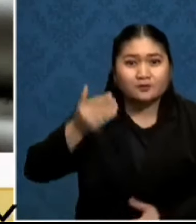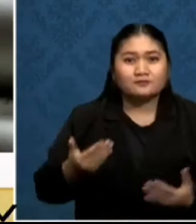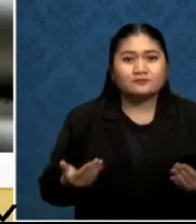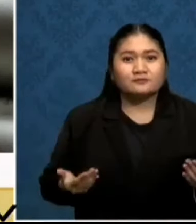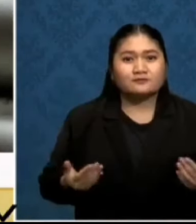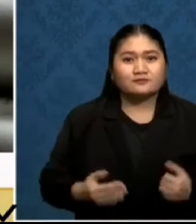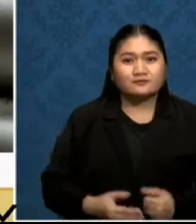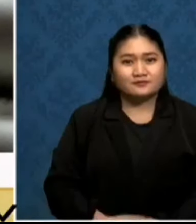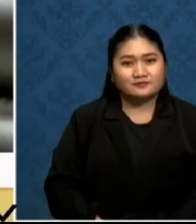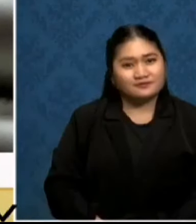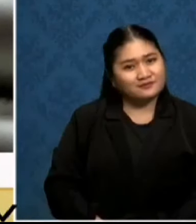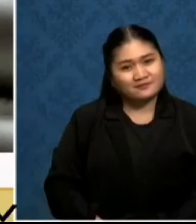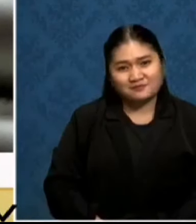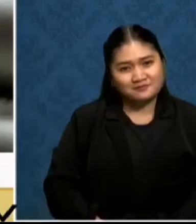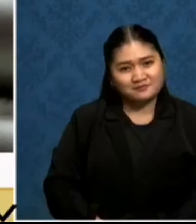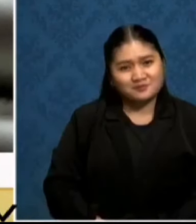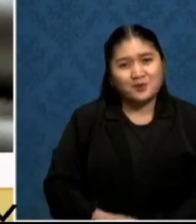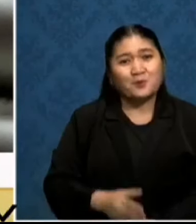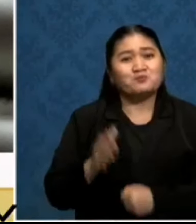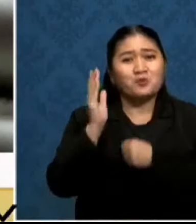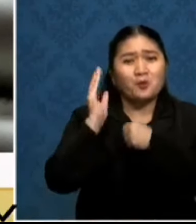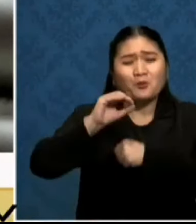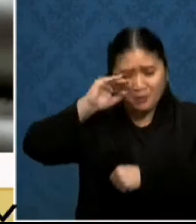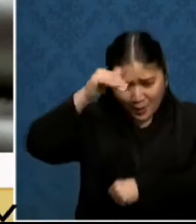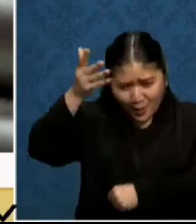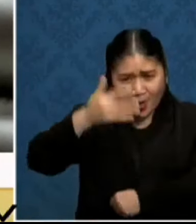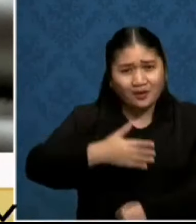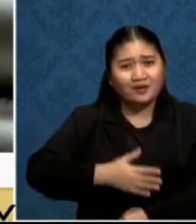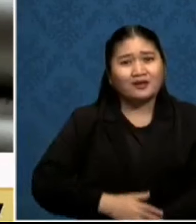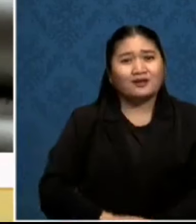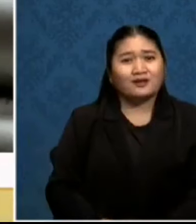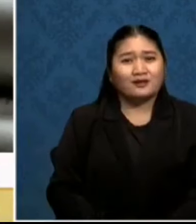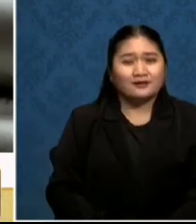ซีนแถลงไปก่อนหน้าไปดื้อๆ